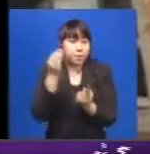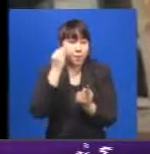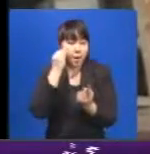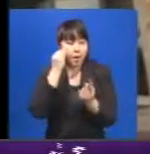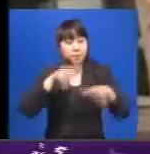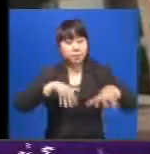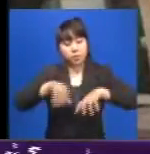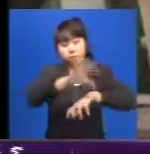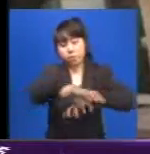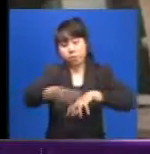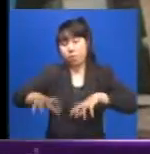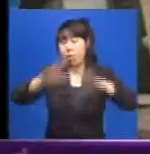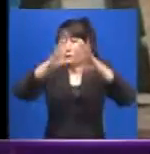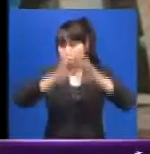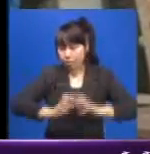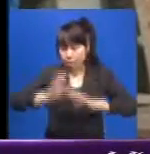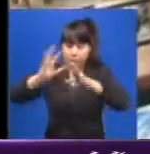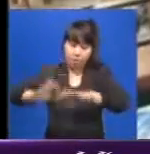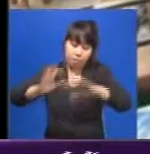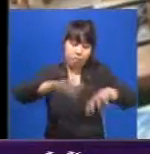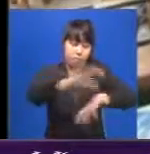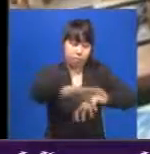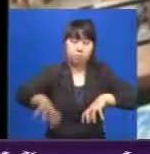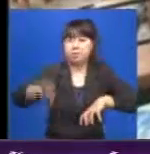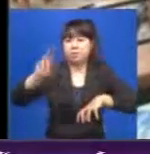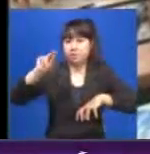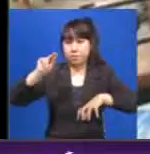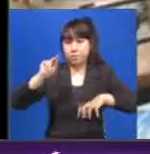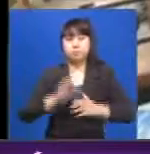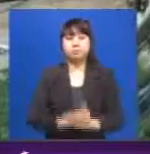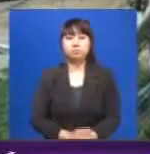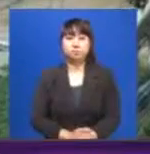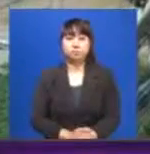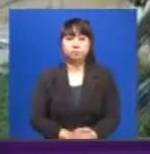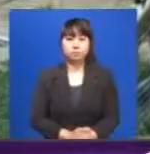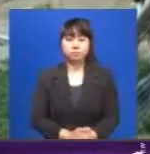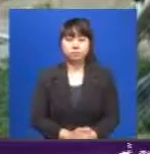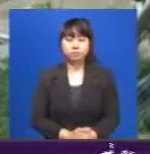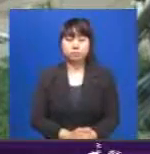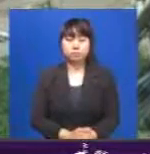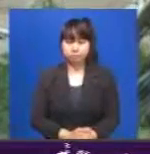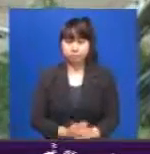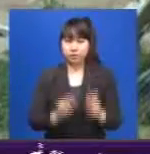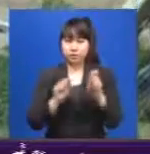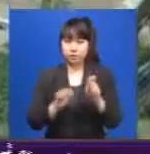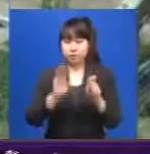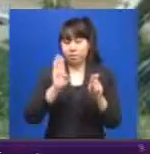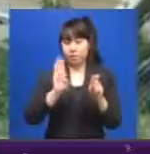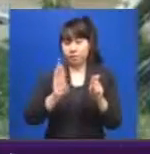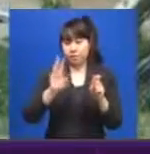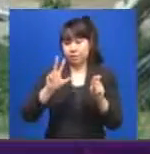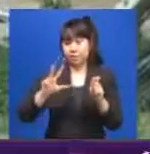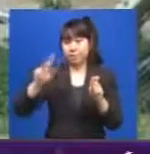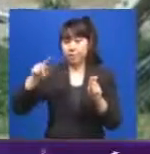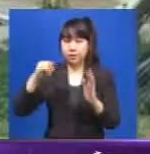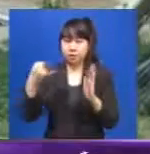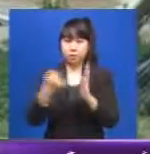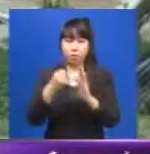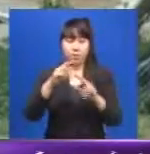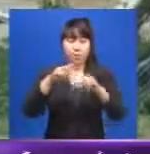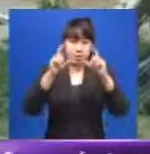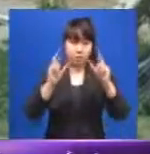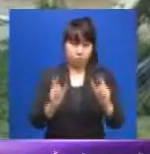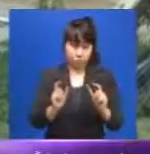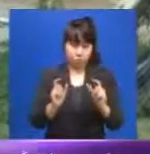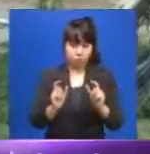เรือนประชาชนได้รับความเสียหายไม่ต่ำกว่า 30หลังคาเรือนค่ะส่วนที่อำเภอบึงสามพันจังหวัดเพชรบูรณ์นะคะ